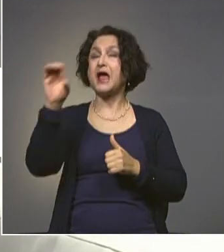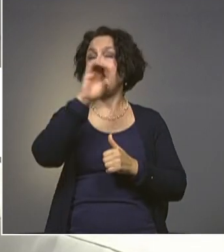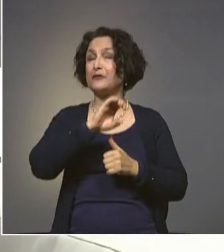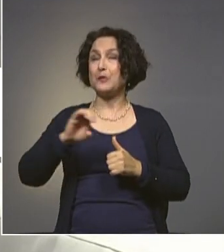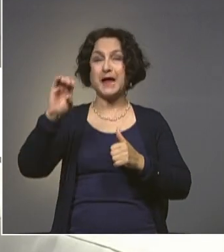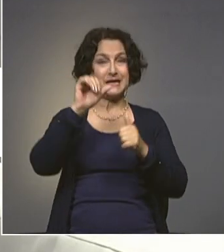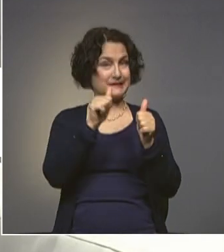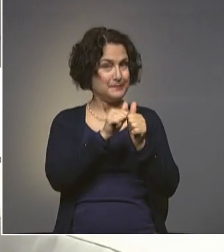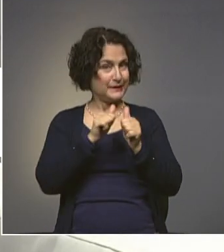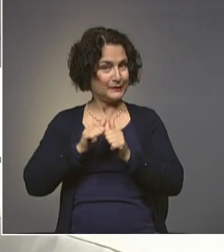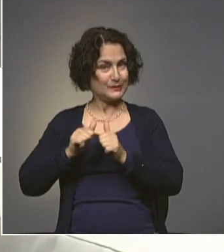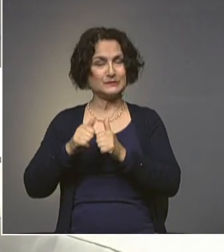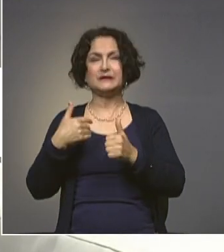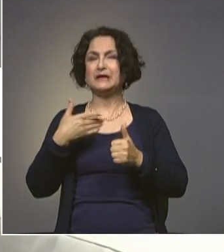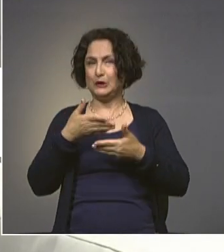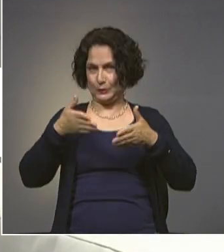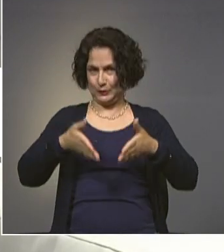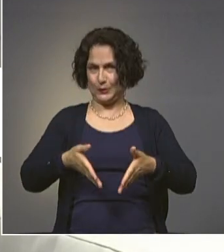партньорства и тук работим по